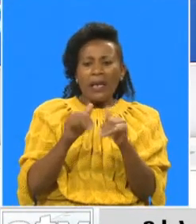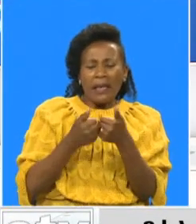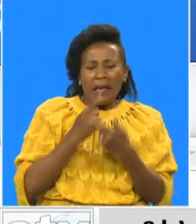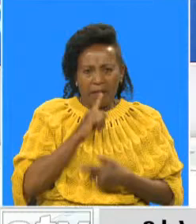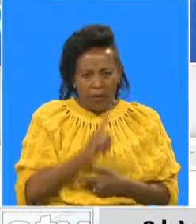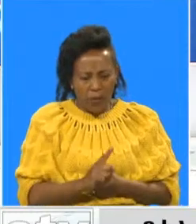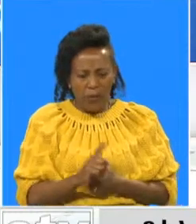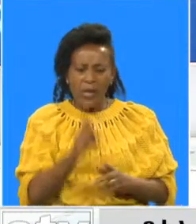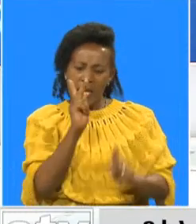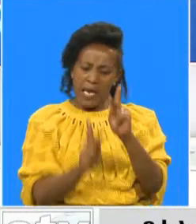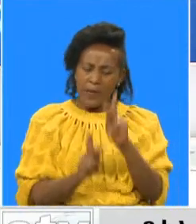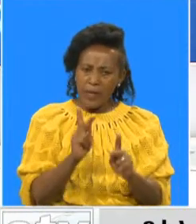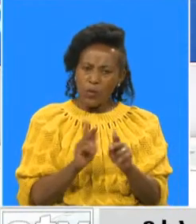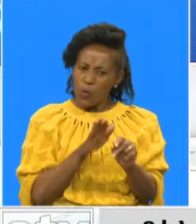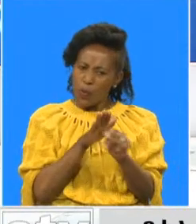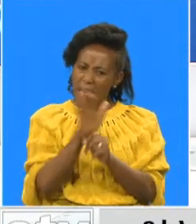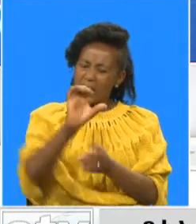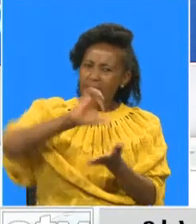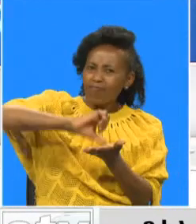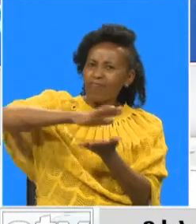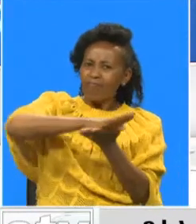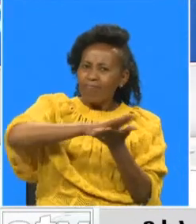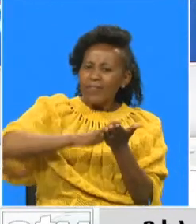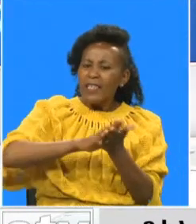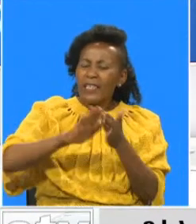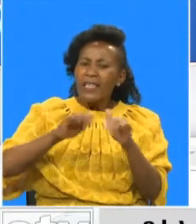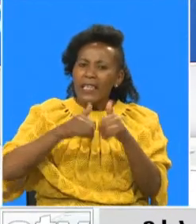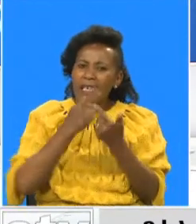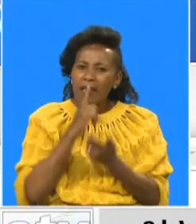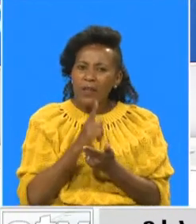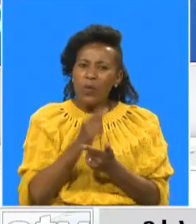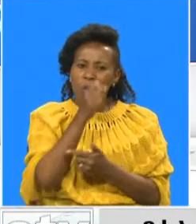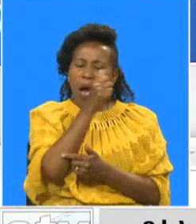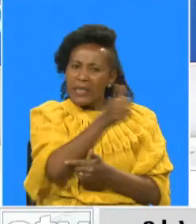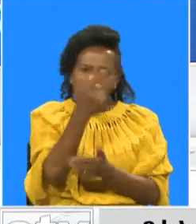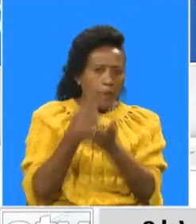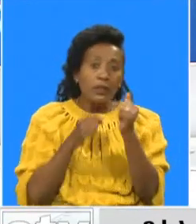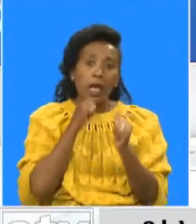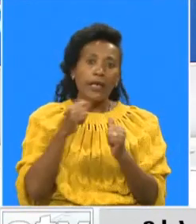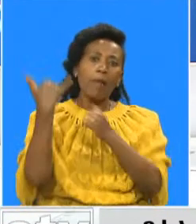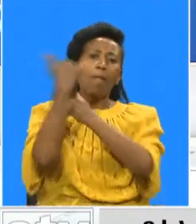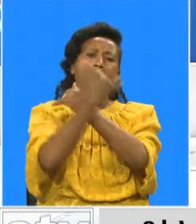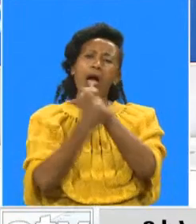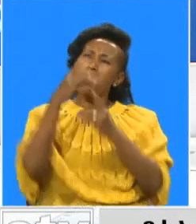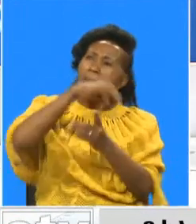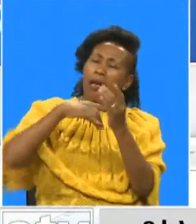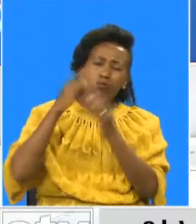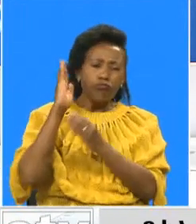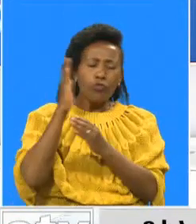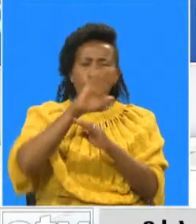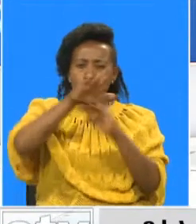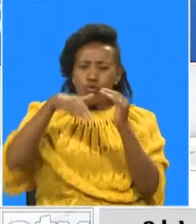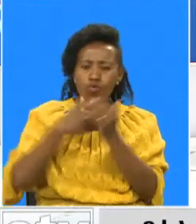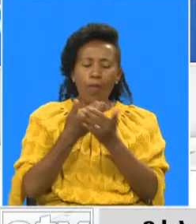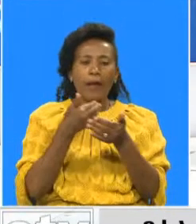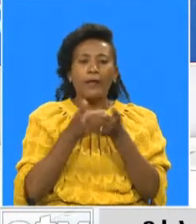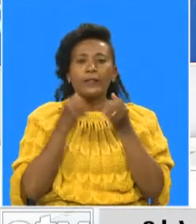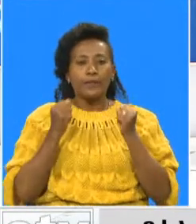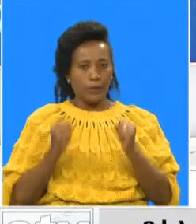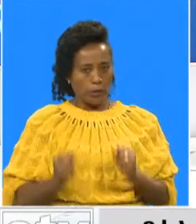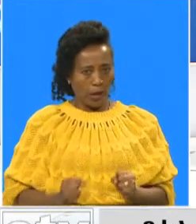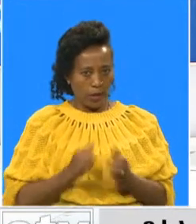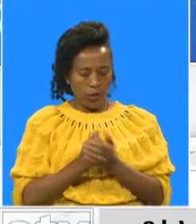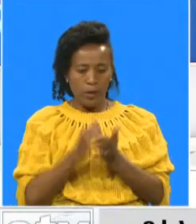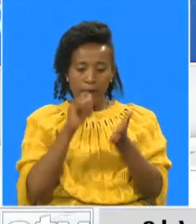ነው ለህብረተሰቡ በቂ ሳኒታይዘር እንደው አዲስ አበባ ብቻ ሳይሆን በሀገሪቱ ደረጃ ማዳረስ